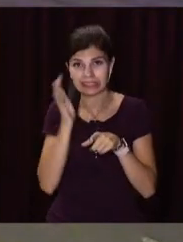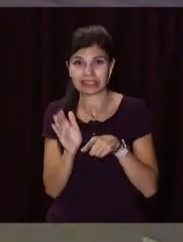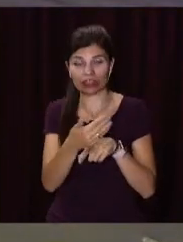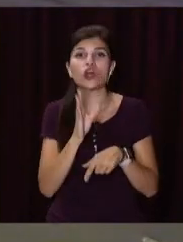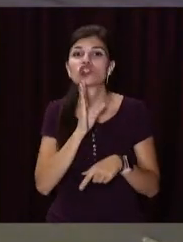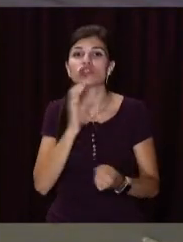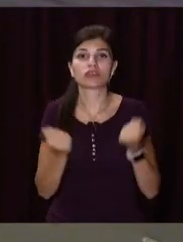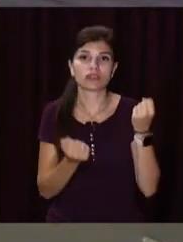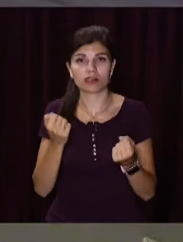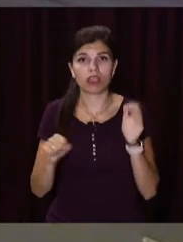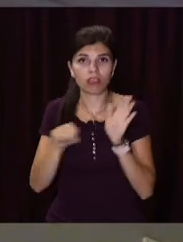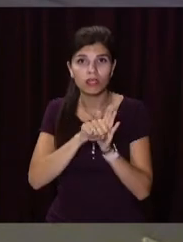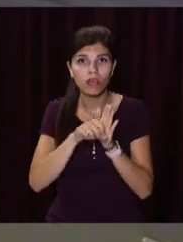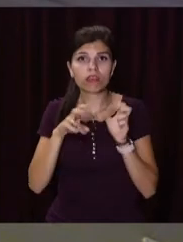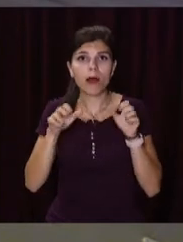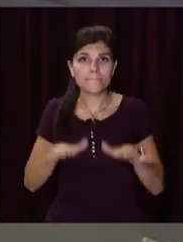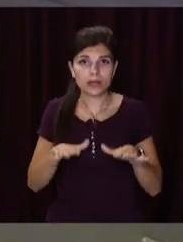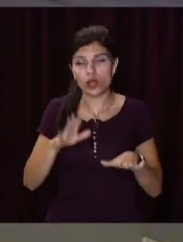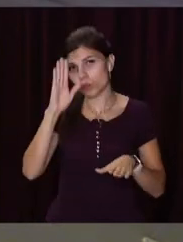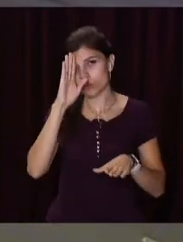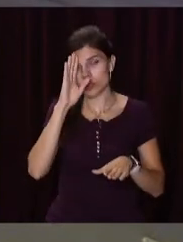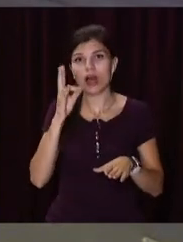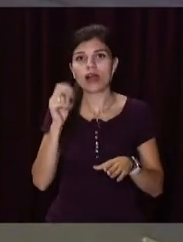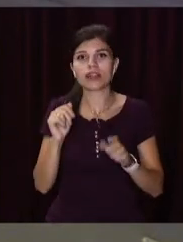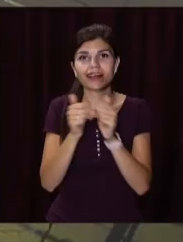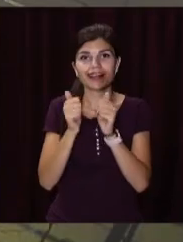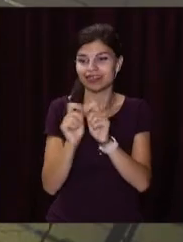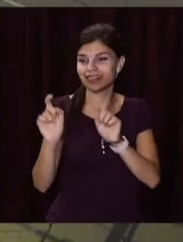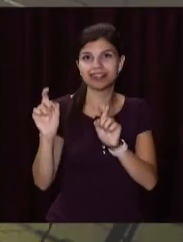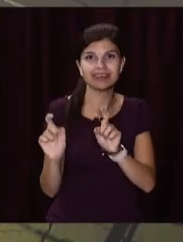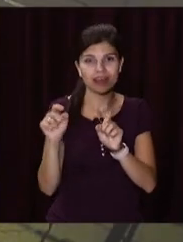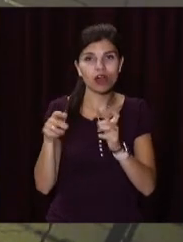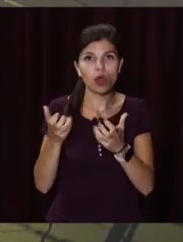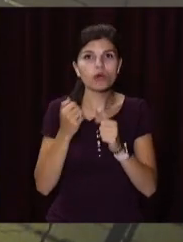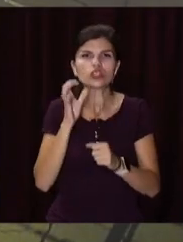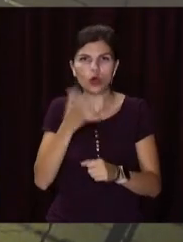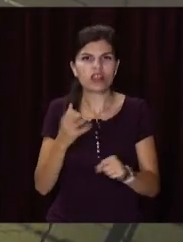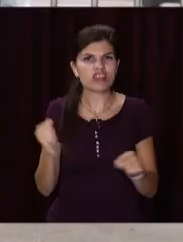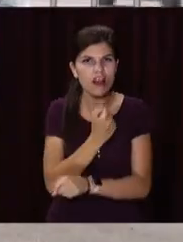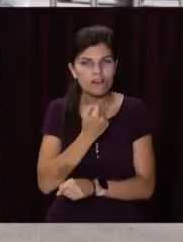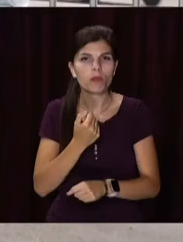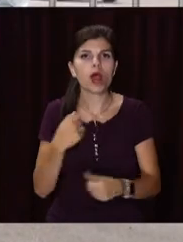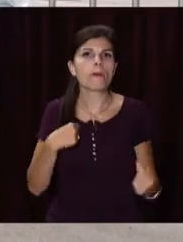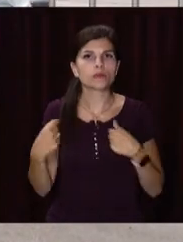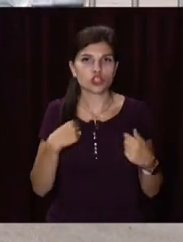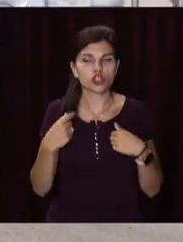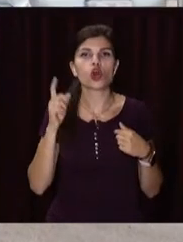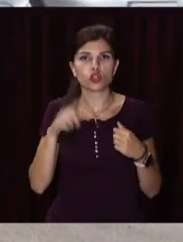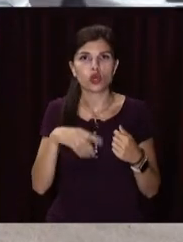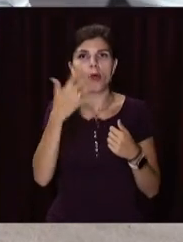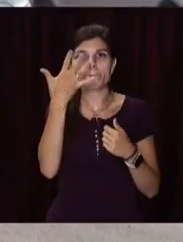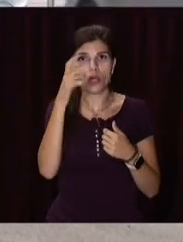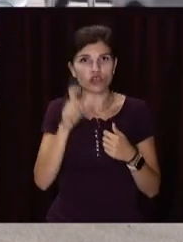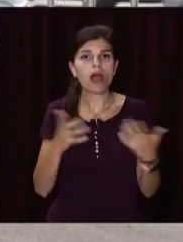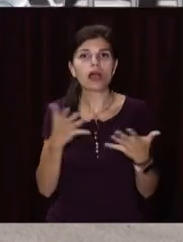Жінка за кермом Тойоти загинула на місці. Чоловік на пасажирському кріслі отримав серйозні травми. Постраждали також п'ятеро